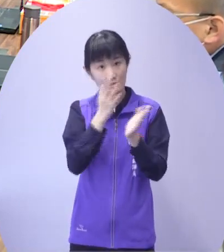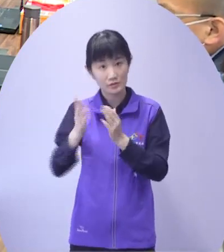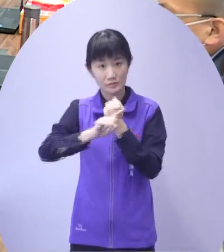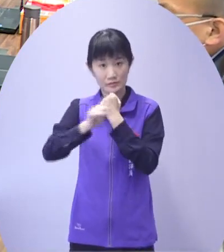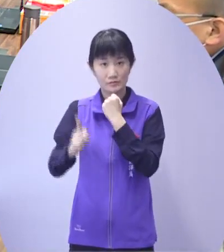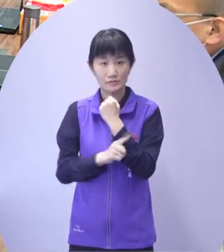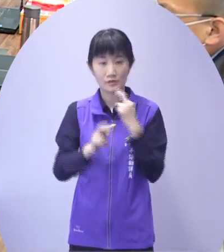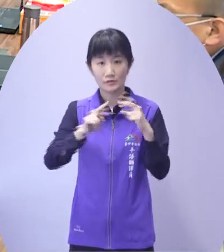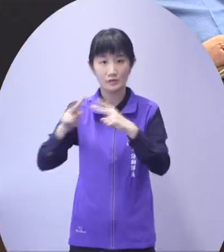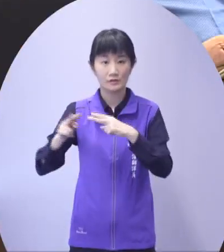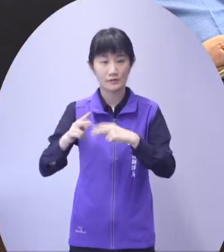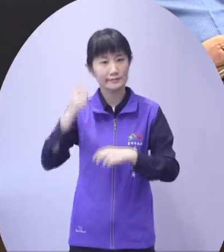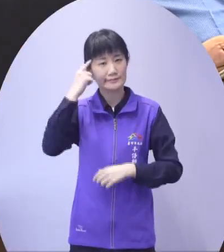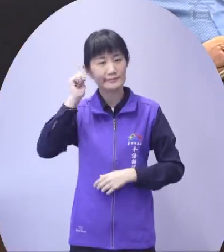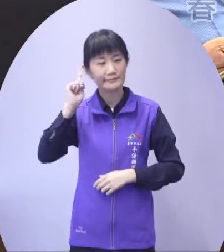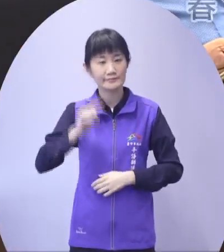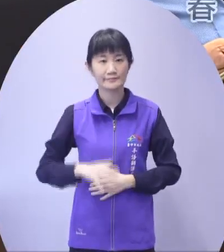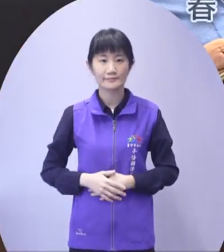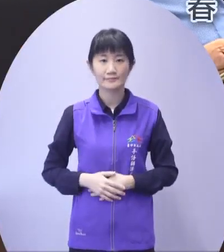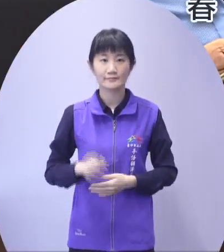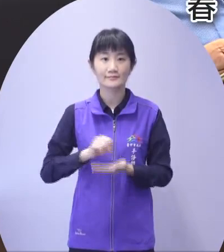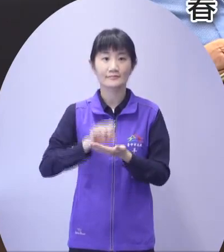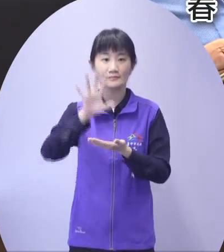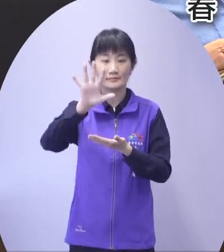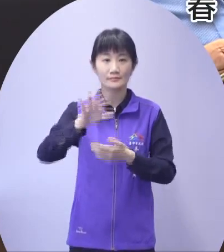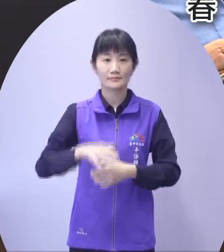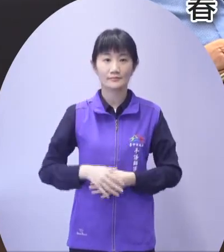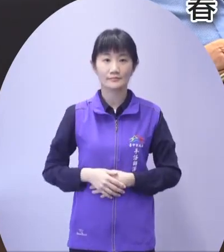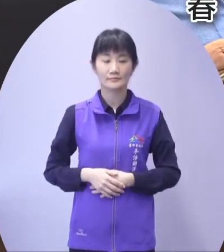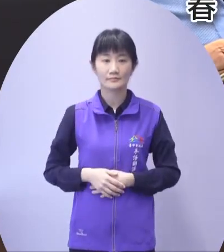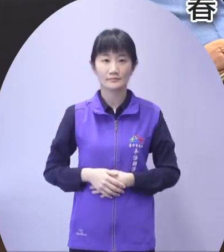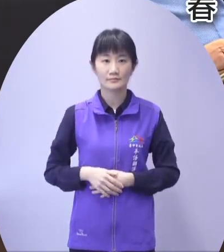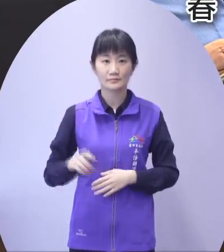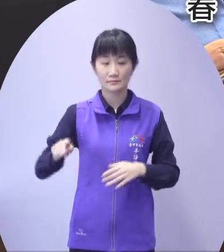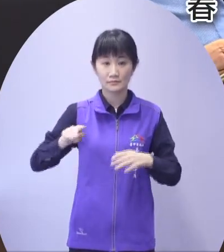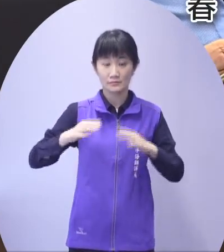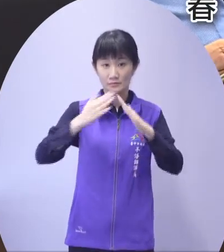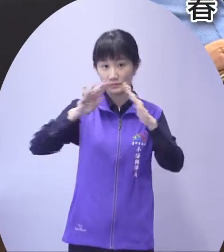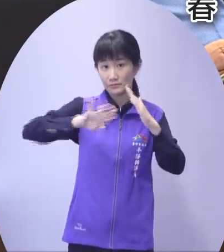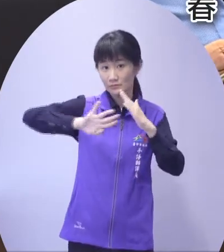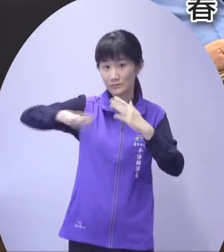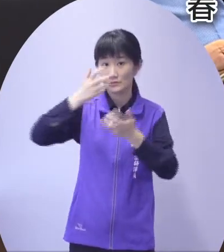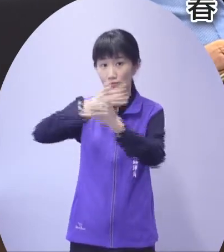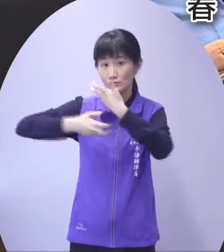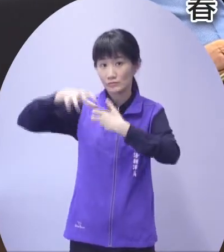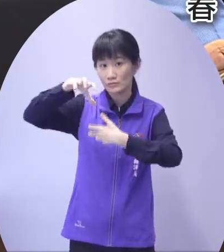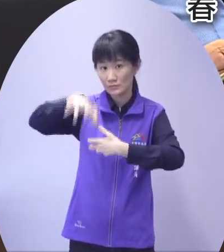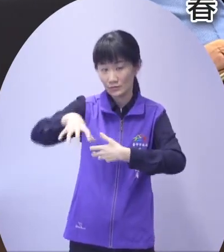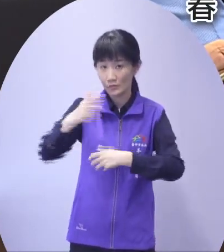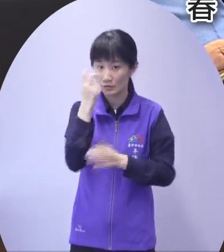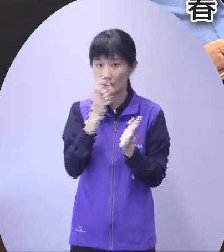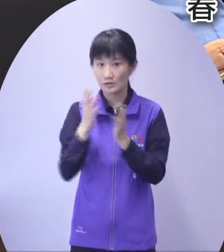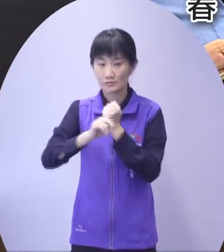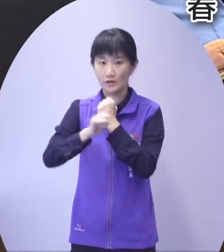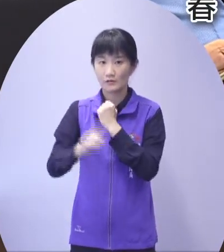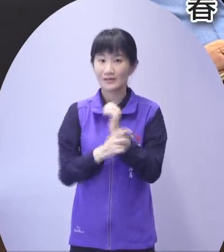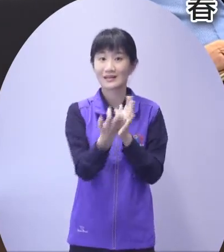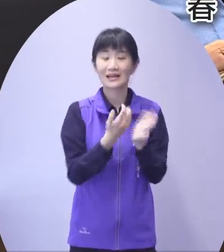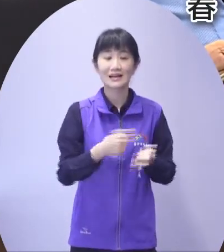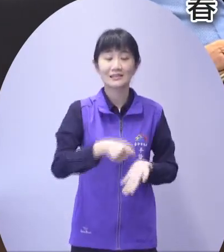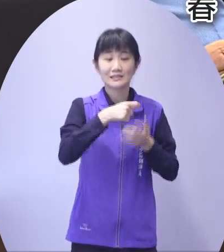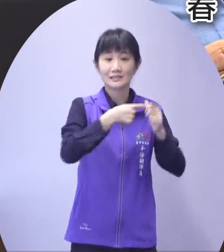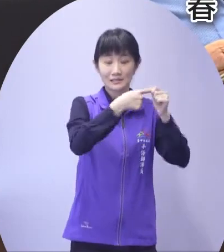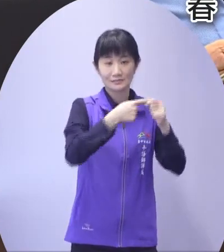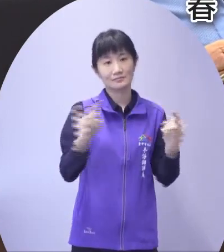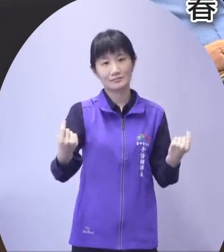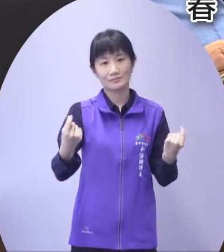请文化局说明。 文化局报告，那这个圆满剧场的这个使用管理办法也是跟第一个案